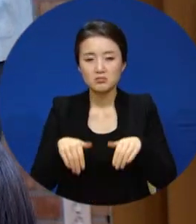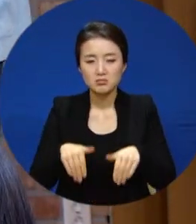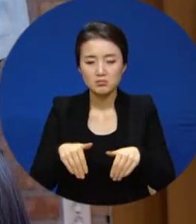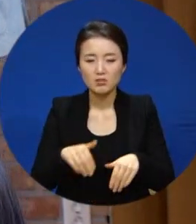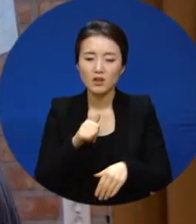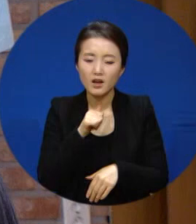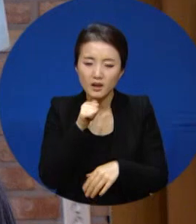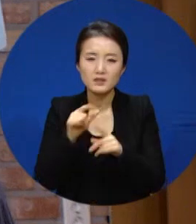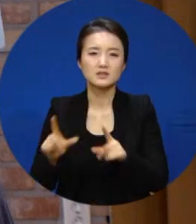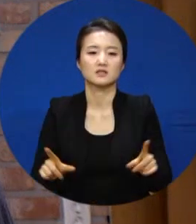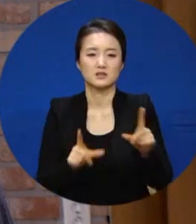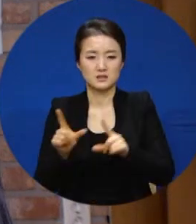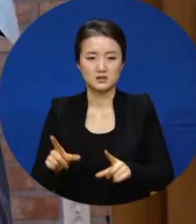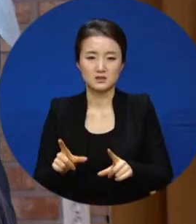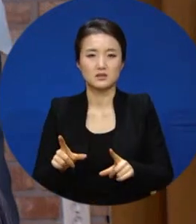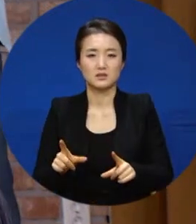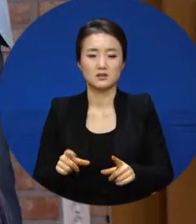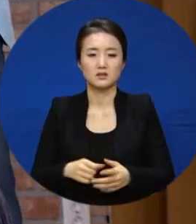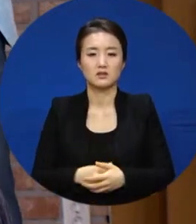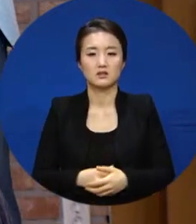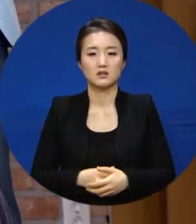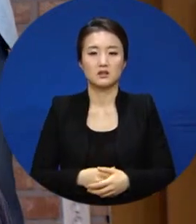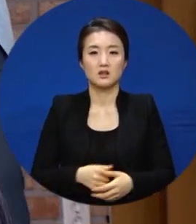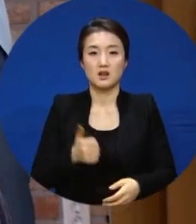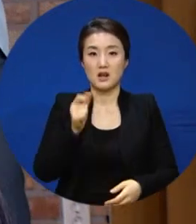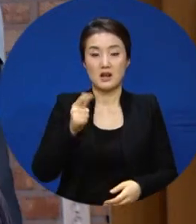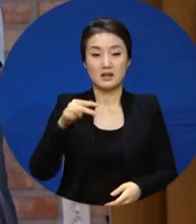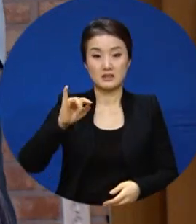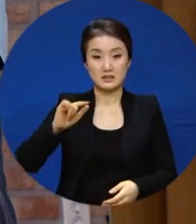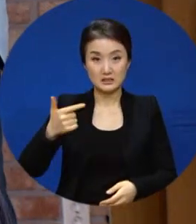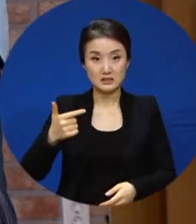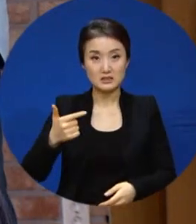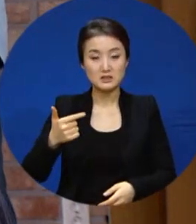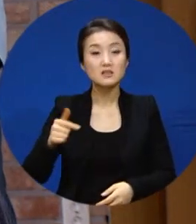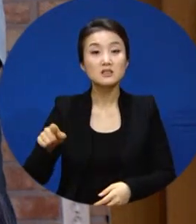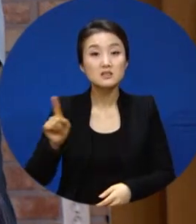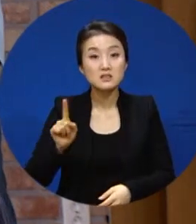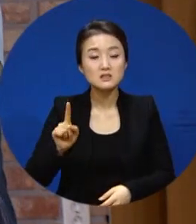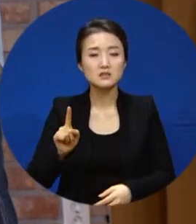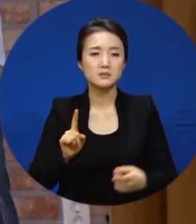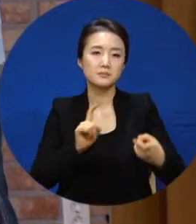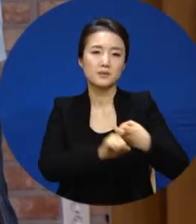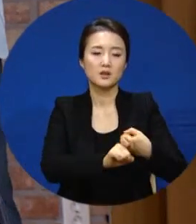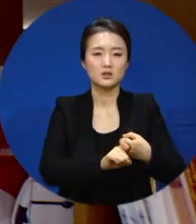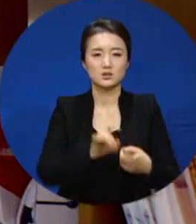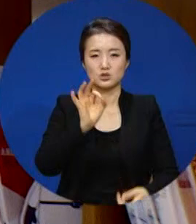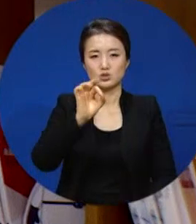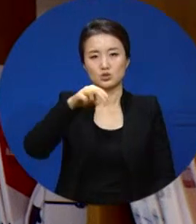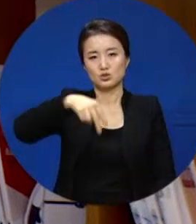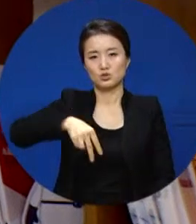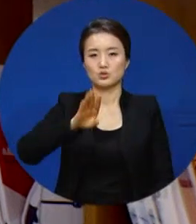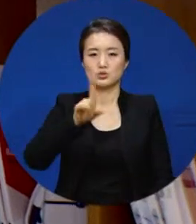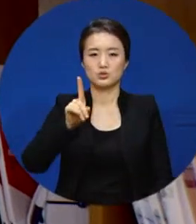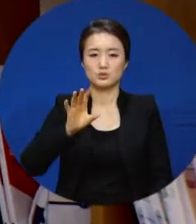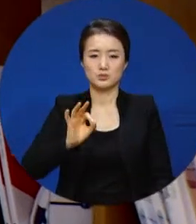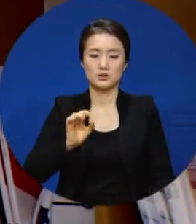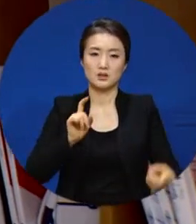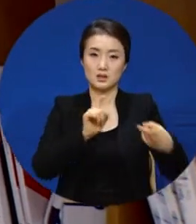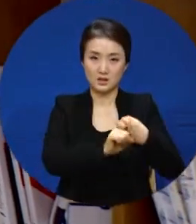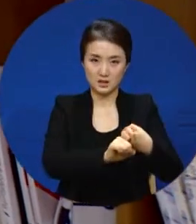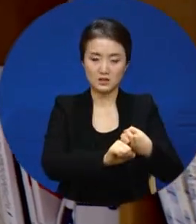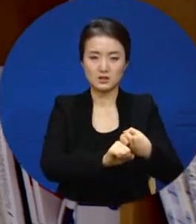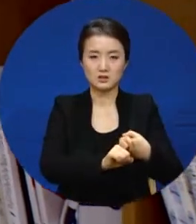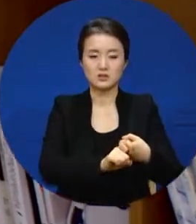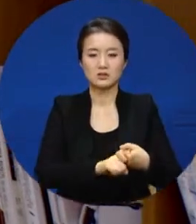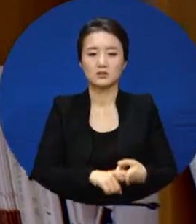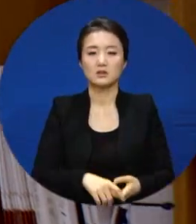한국자 한신에 누구한테 가냐 자기하고 같은 출신 유방 한테 가능 거에요 유방 한테 가서 천하를 통일한 은